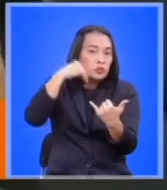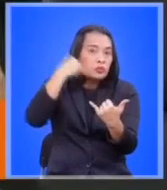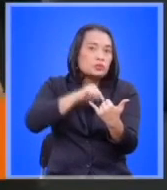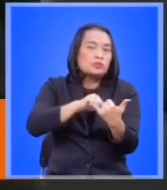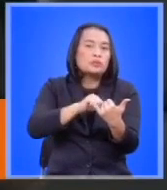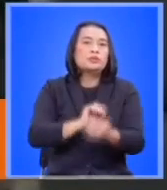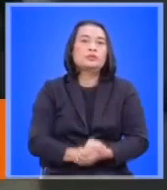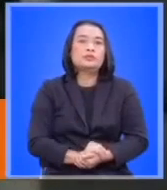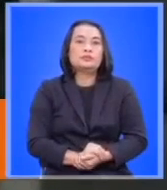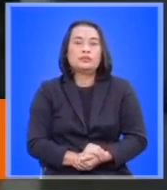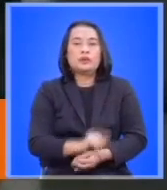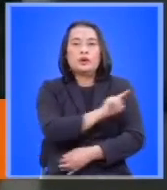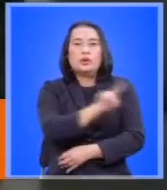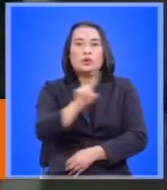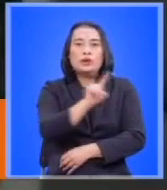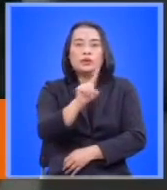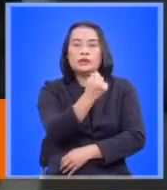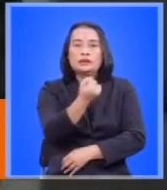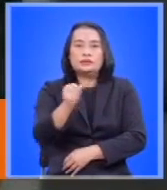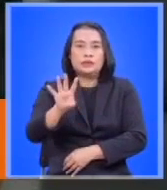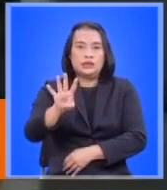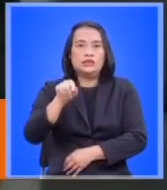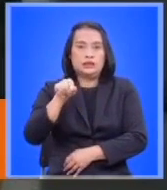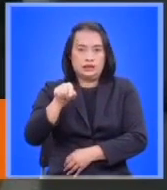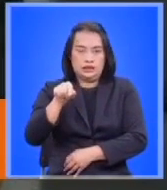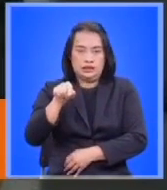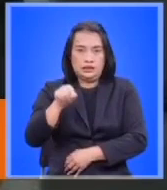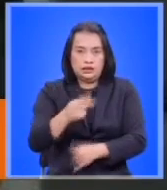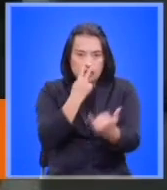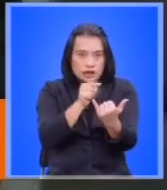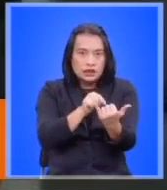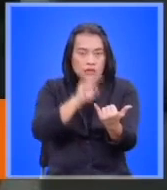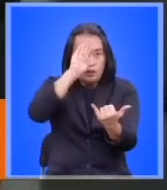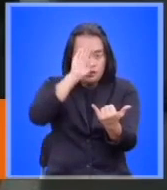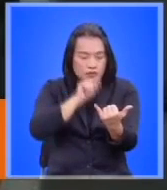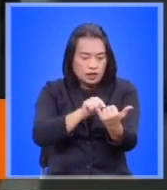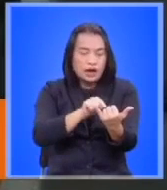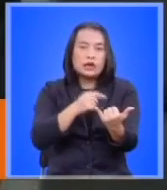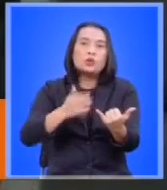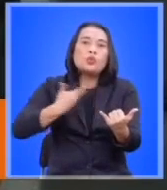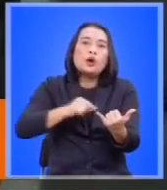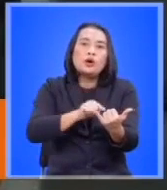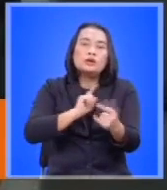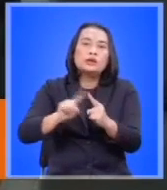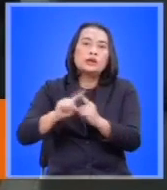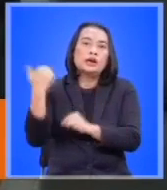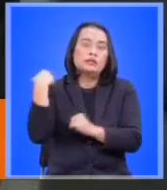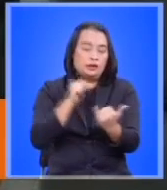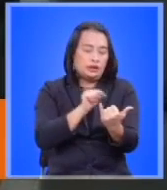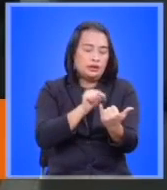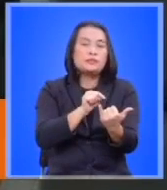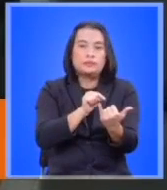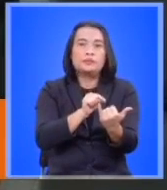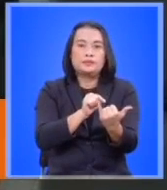ภายในระยะ14วันเนี่ยก็พบนะครับว่าเขามีไข้เราก็เลยนำตัวนะครับเข้าม